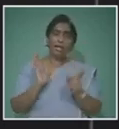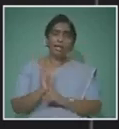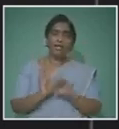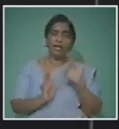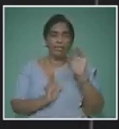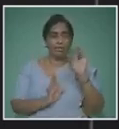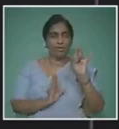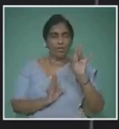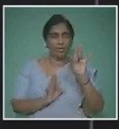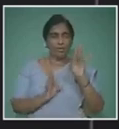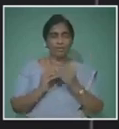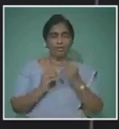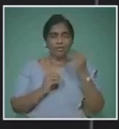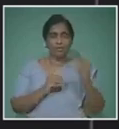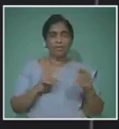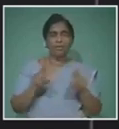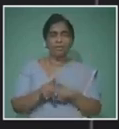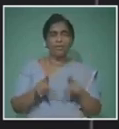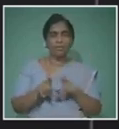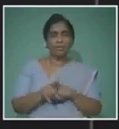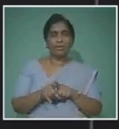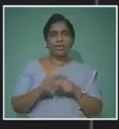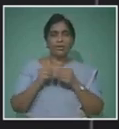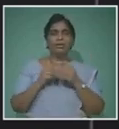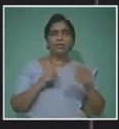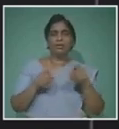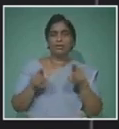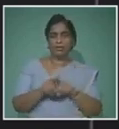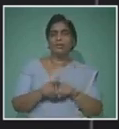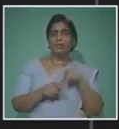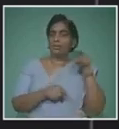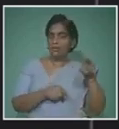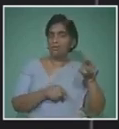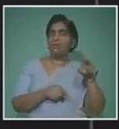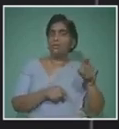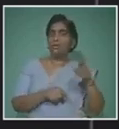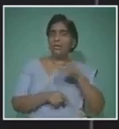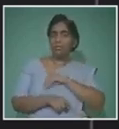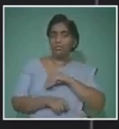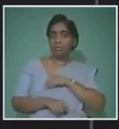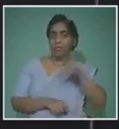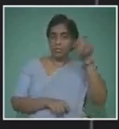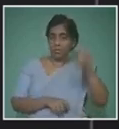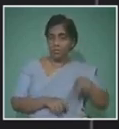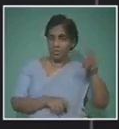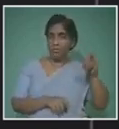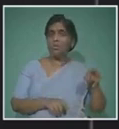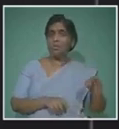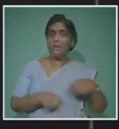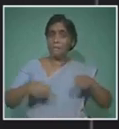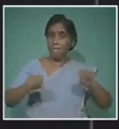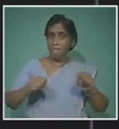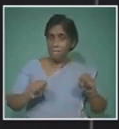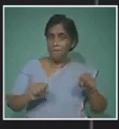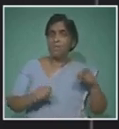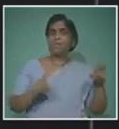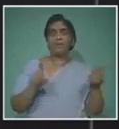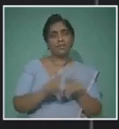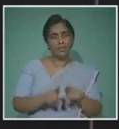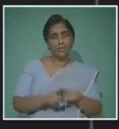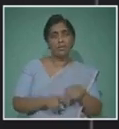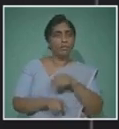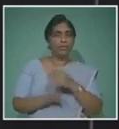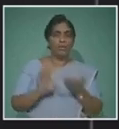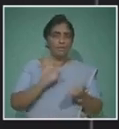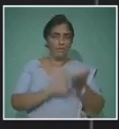25ක් දෙන්න. ඒ වගේම මම ඉල්ලීමක් කරනවා එතුමාගෙන් කුලී රට රීදුරු මහත්වරුන්ට මෝටර් බයිසිකල් වල යන කට්ටියට මීට